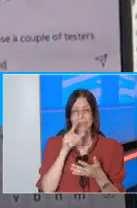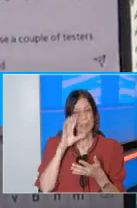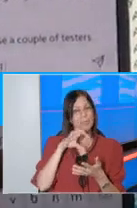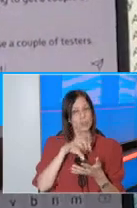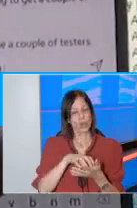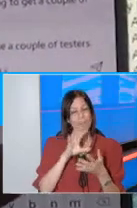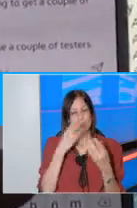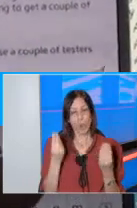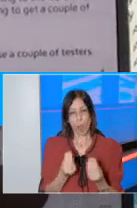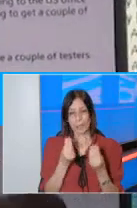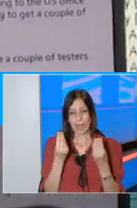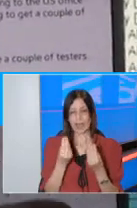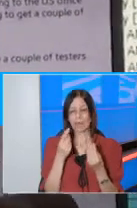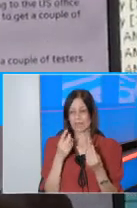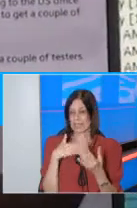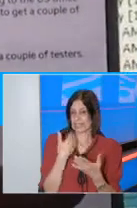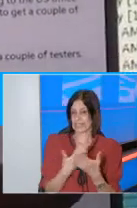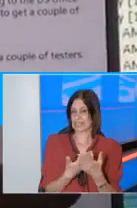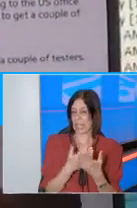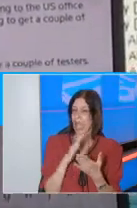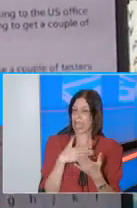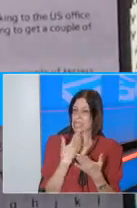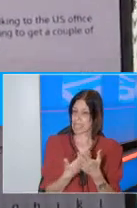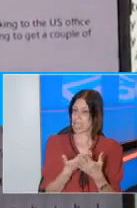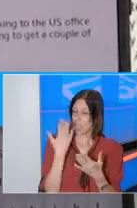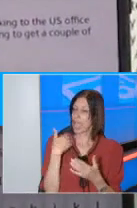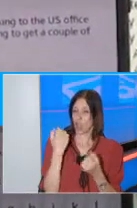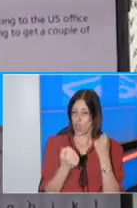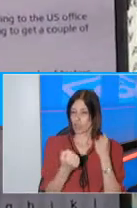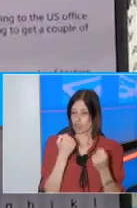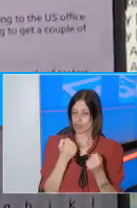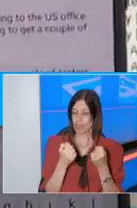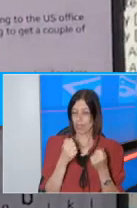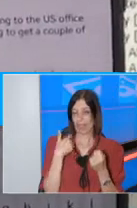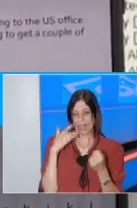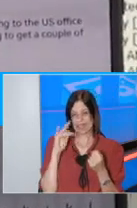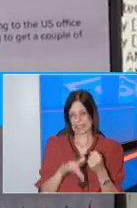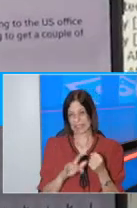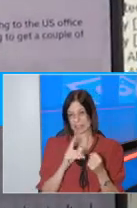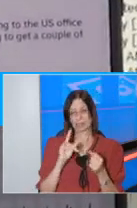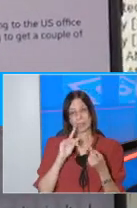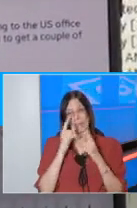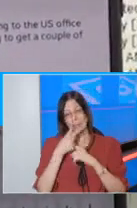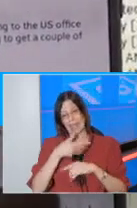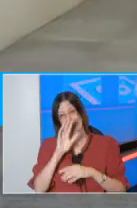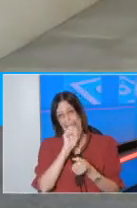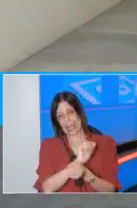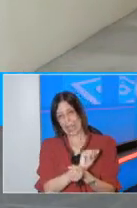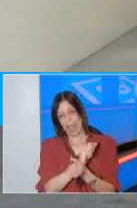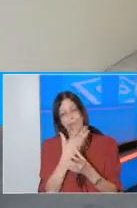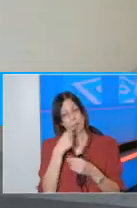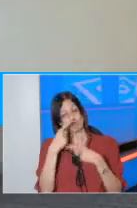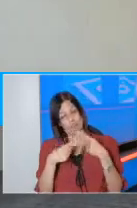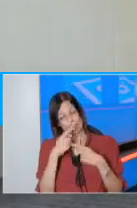וגם חומרה, והציע לו הצעה שהיה לו קשה מאוד לסרב לה. זאת אומרת, במקום ללכת לכלא להרבה מאוד שנים,